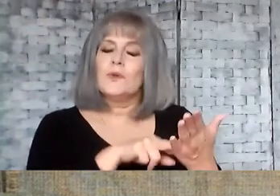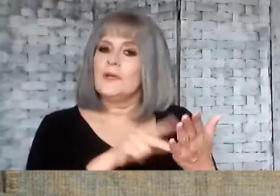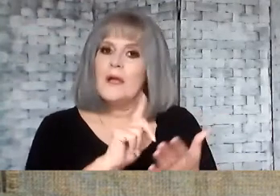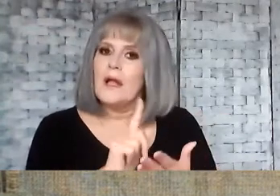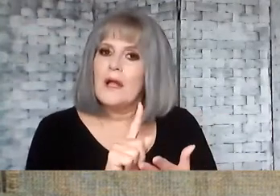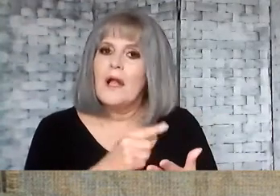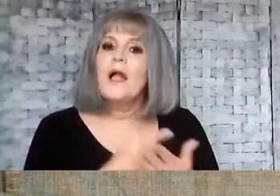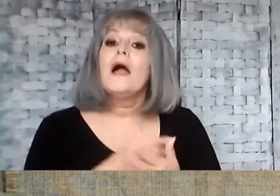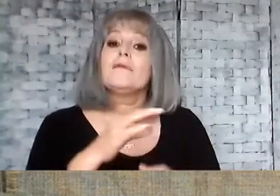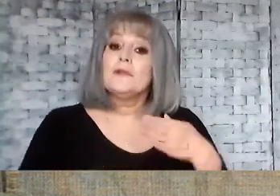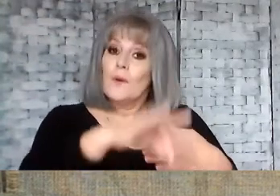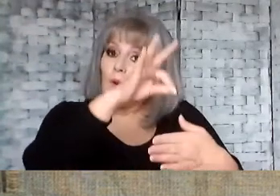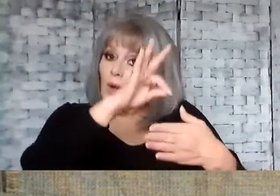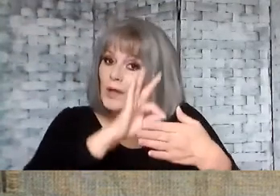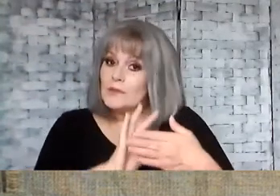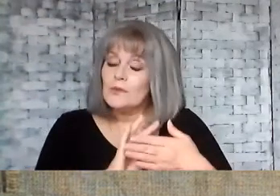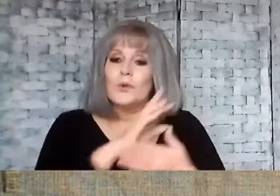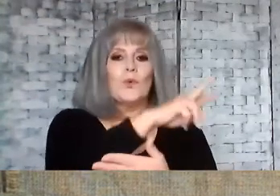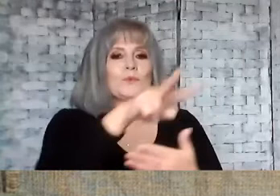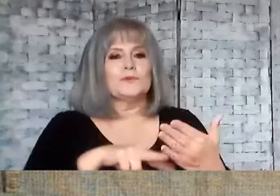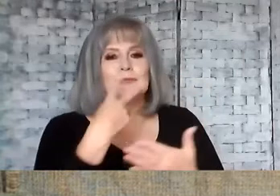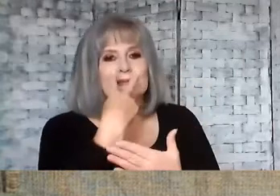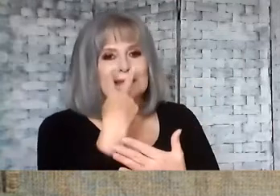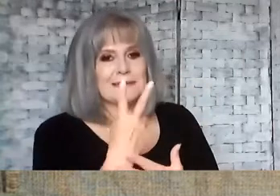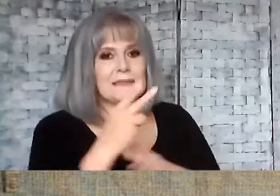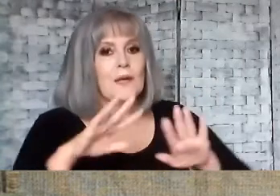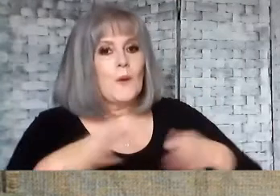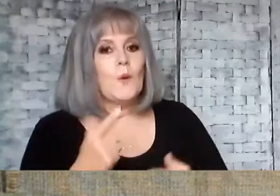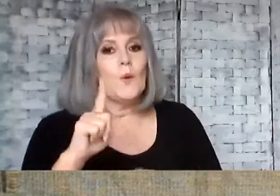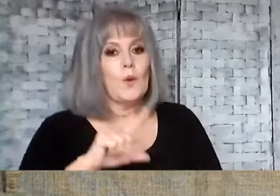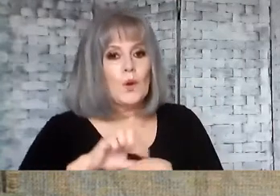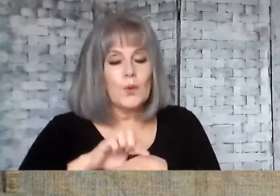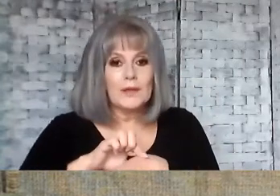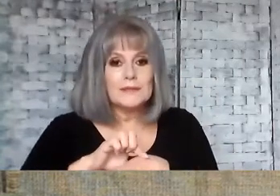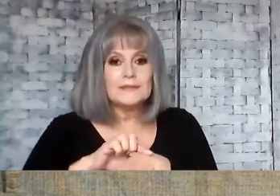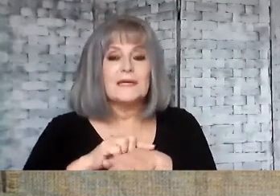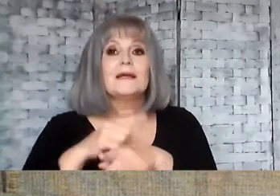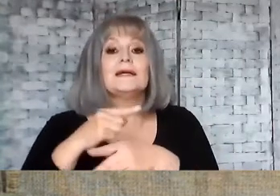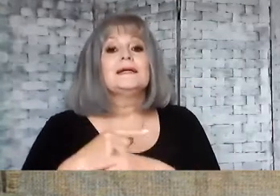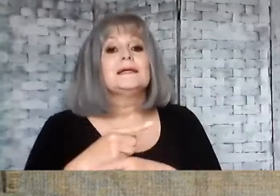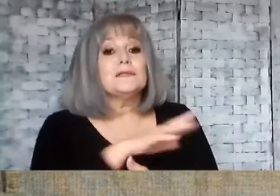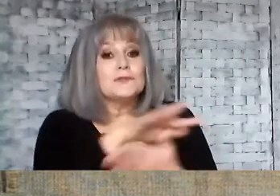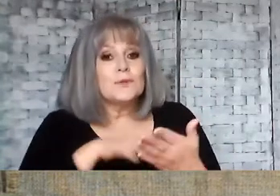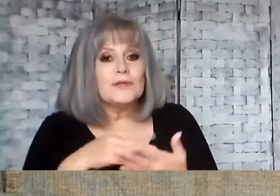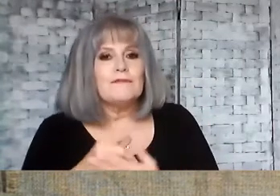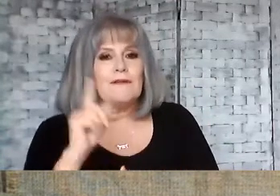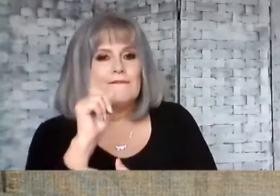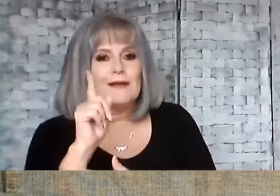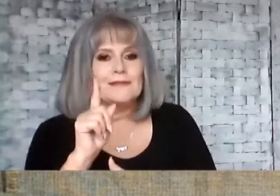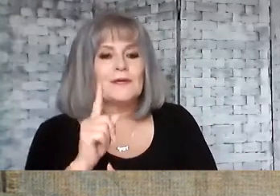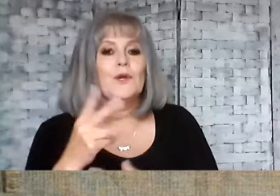jou wil uitnooi om hierdie story te sien, as hoe Lukas die story van die nuwe tempel